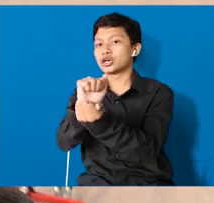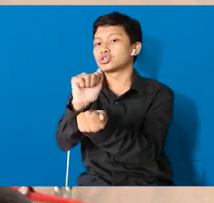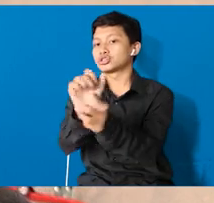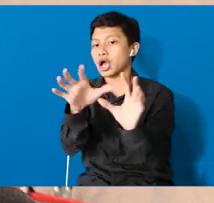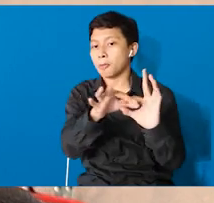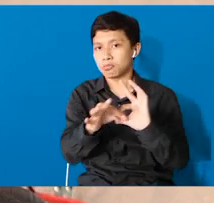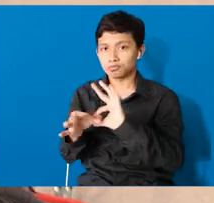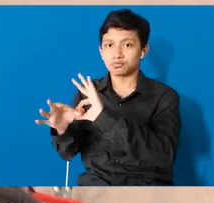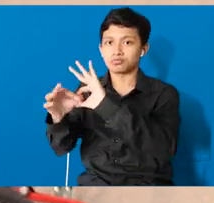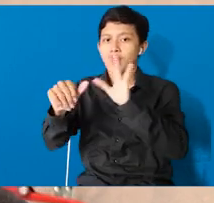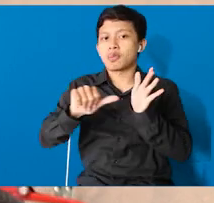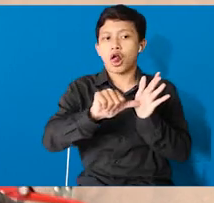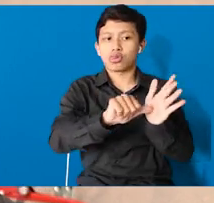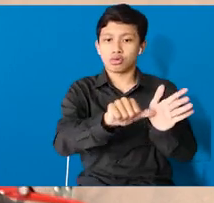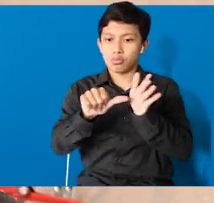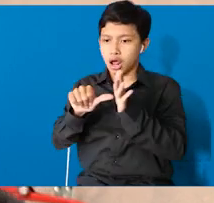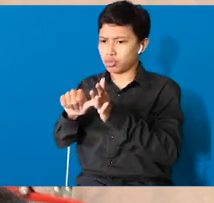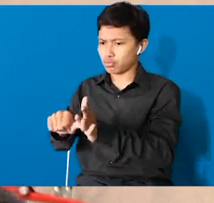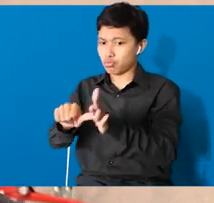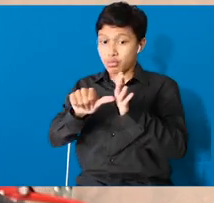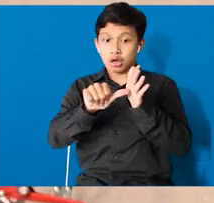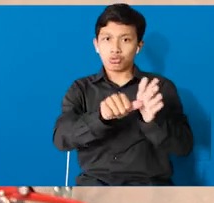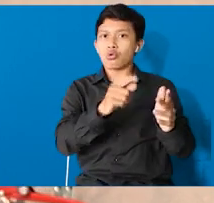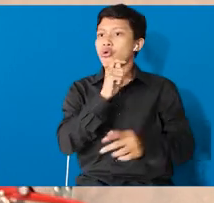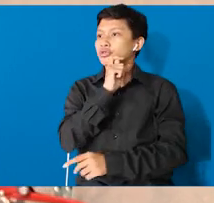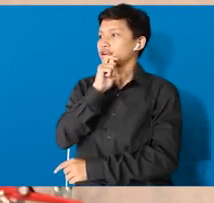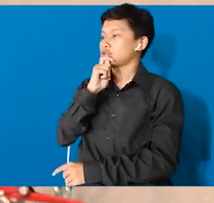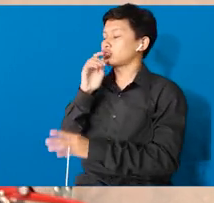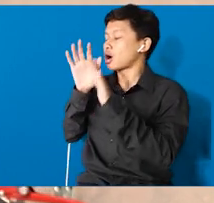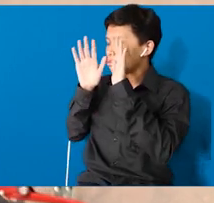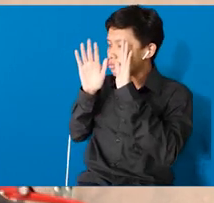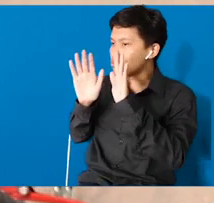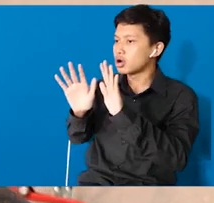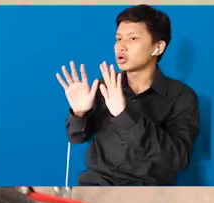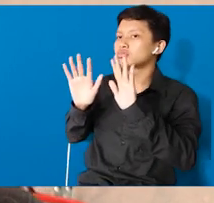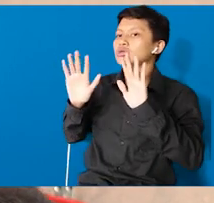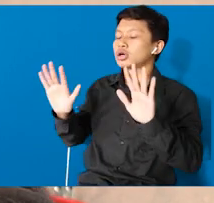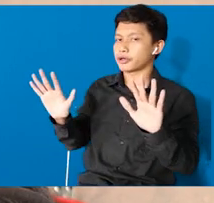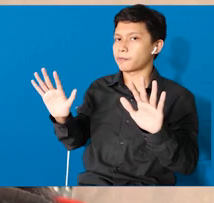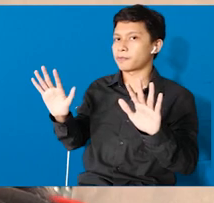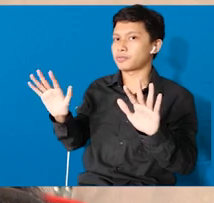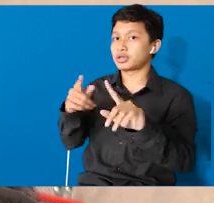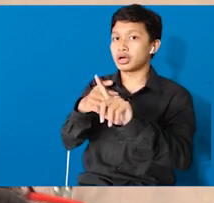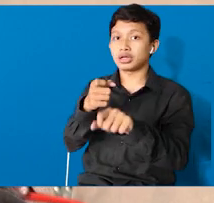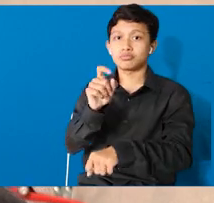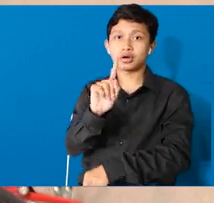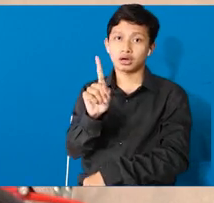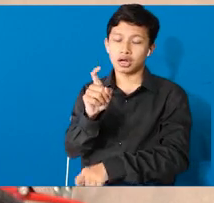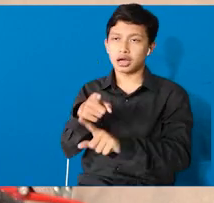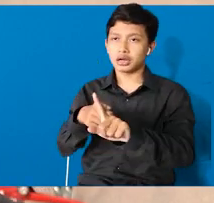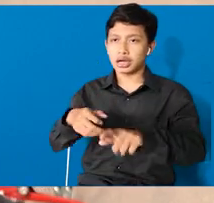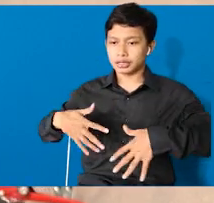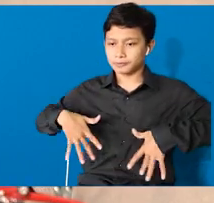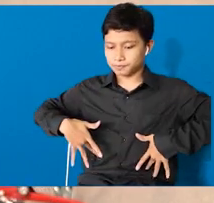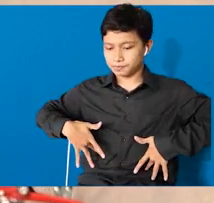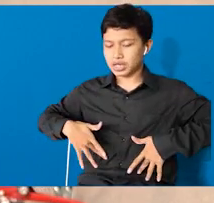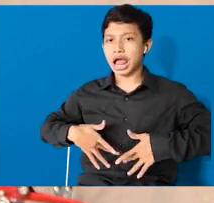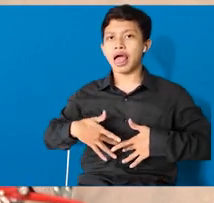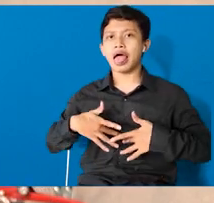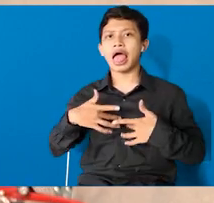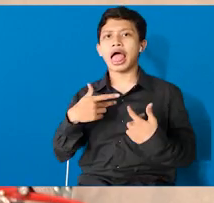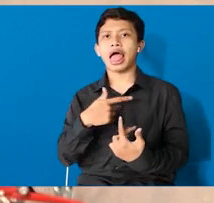bekerja sama dengan teman-teman difabel yang ternyata luar biasa. Semua dari hati, maka statementnya